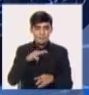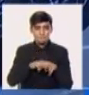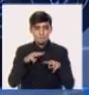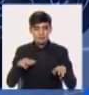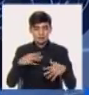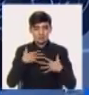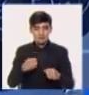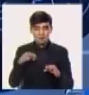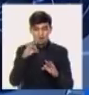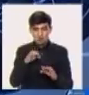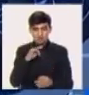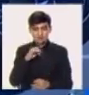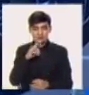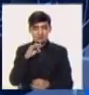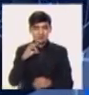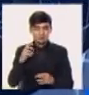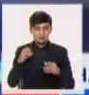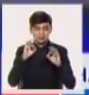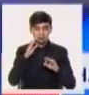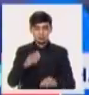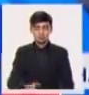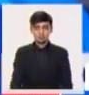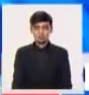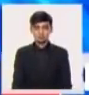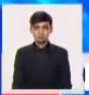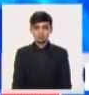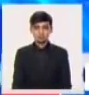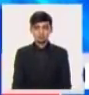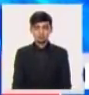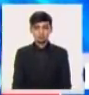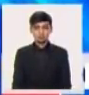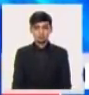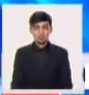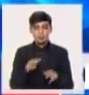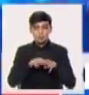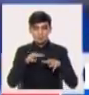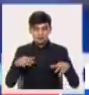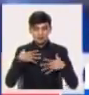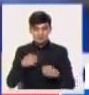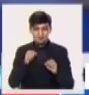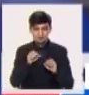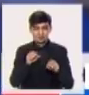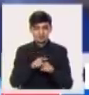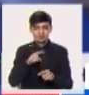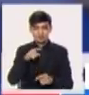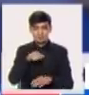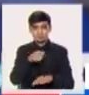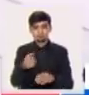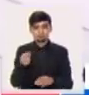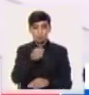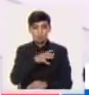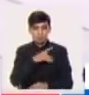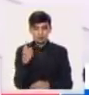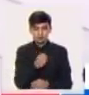Минздрава. Материал Зарины Беремкул. А также удаленно проводить... Министр здравоохранения, назначенный меньше недели